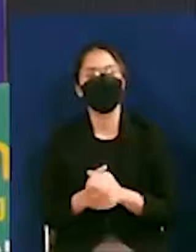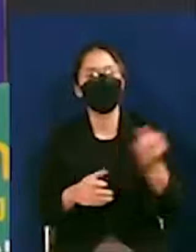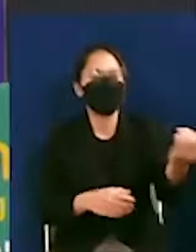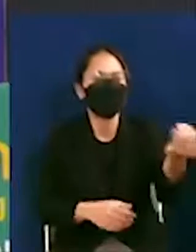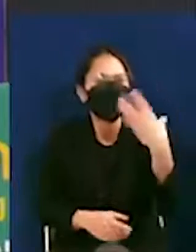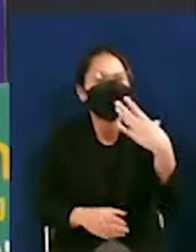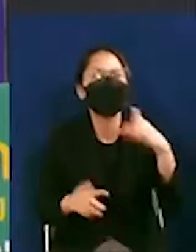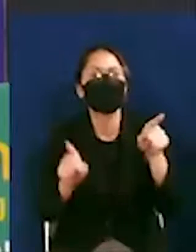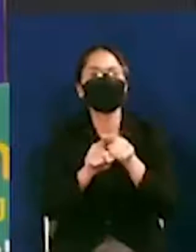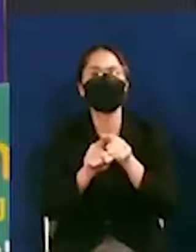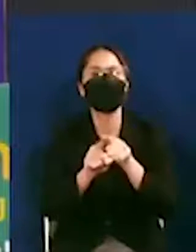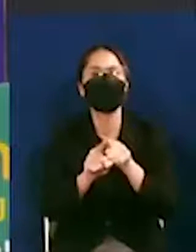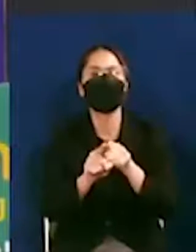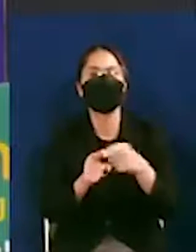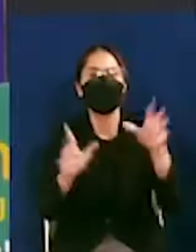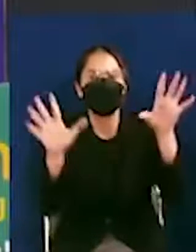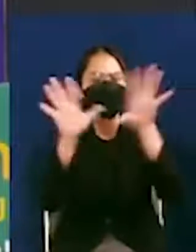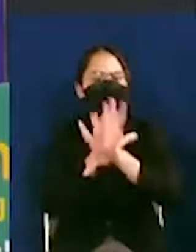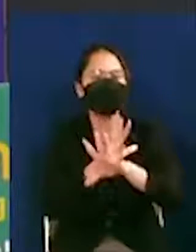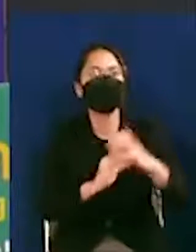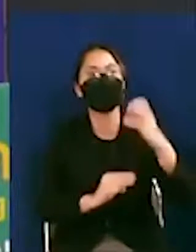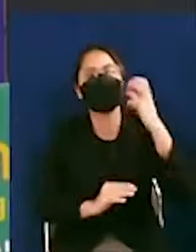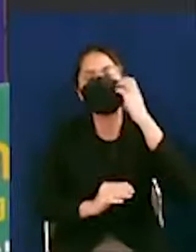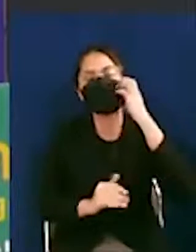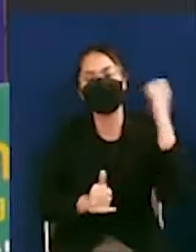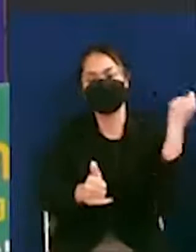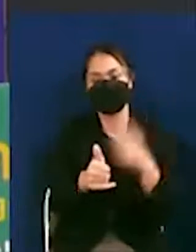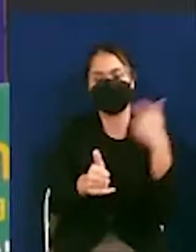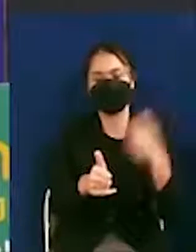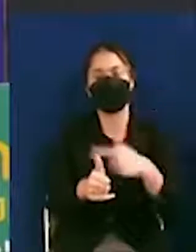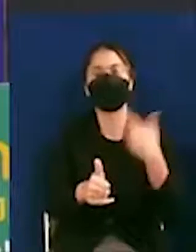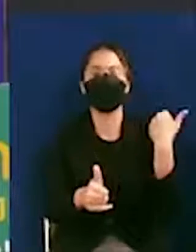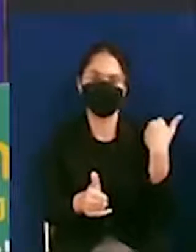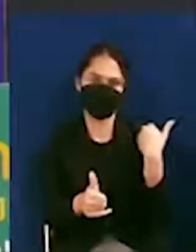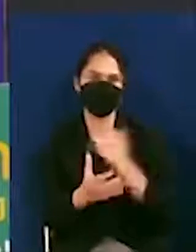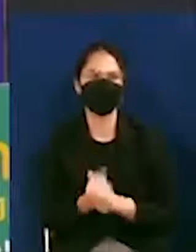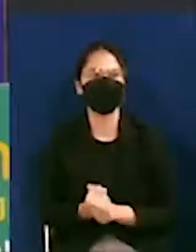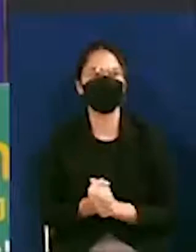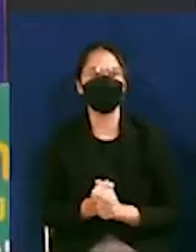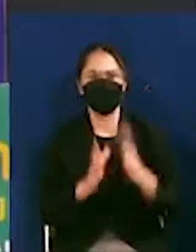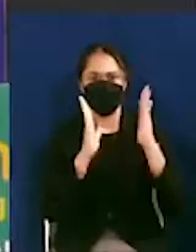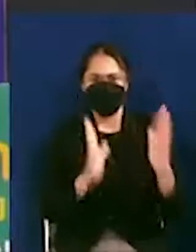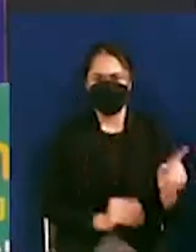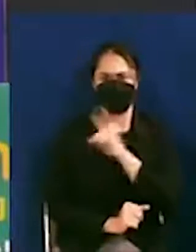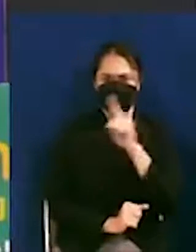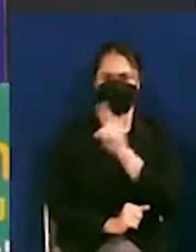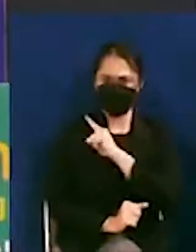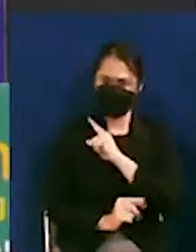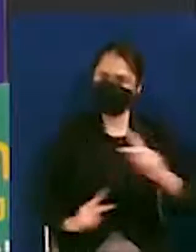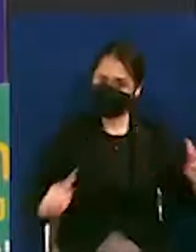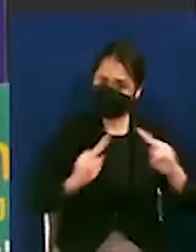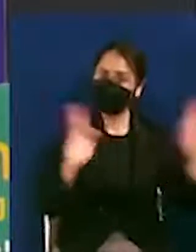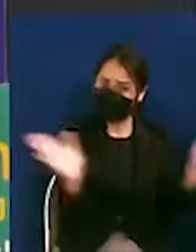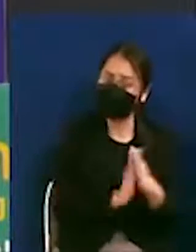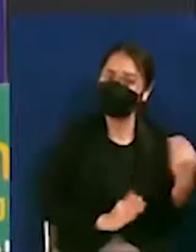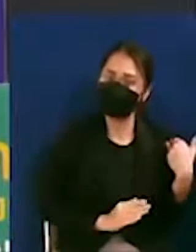ที่ถูกจ้างมาอีกทอดหนึ่งของค่ายมือถือเพราะเมื่อกี้ที่ทางโฆษกบอกว่ามีเจ้าหน้าที่ของกรมนี้ผมยังไม่ทราบข้อมูลจริงๆ